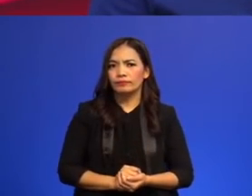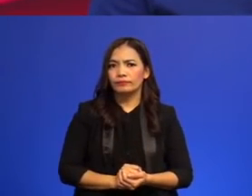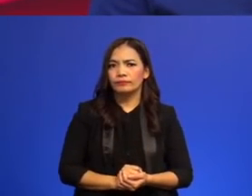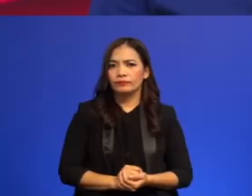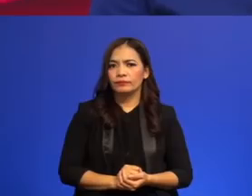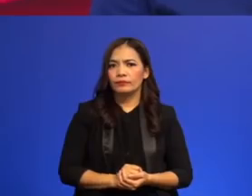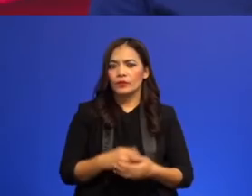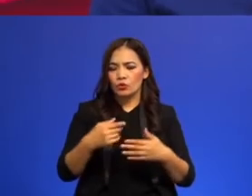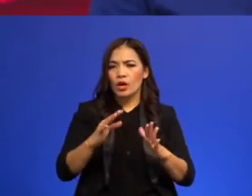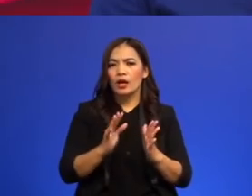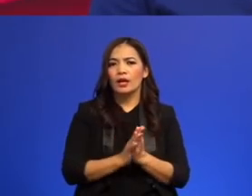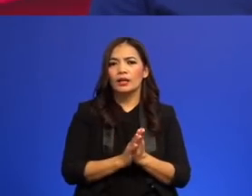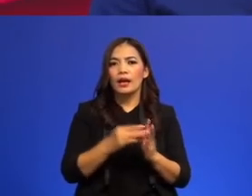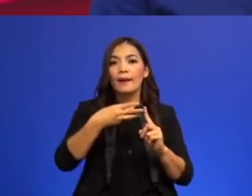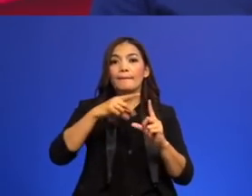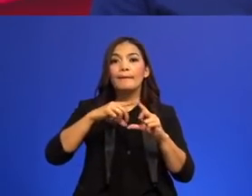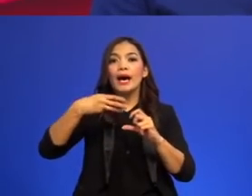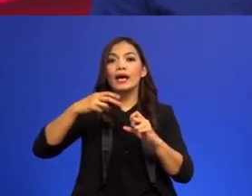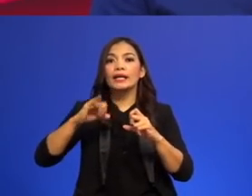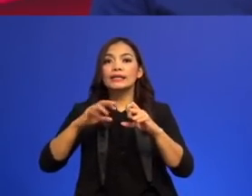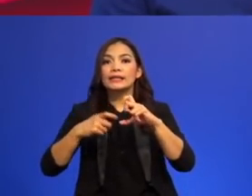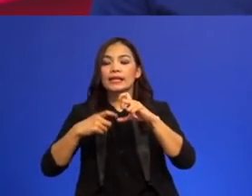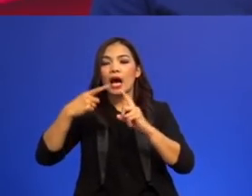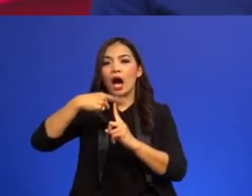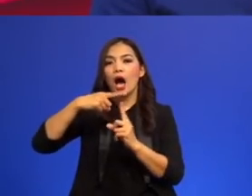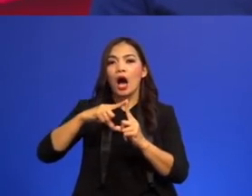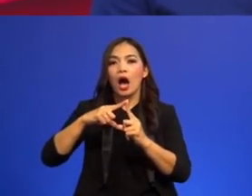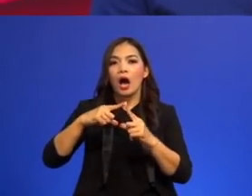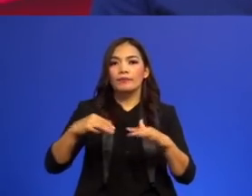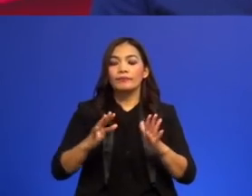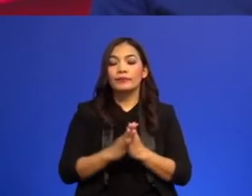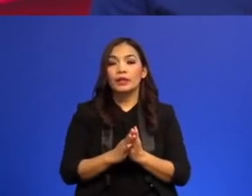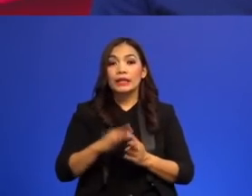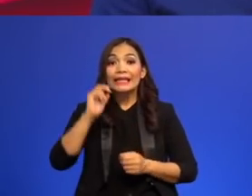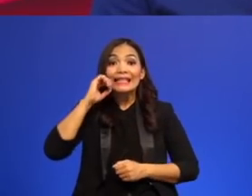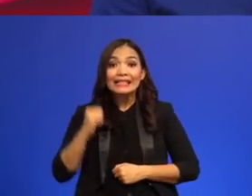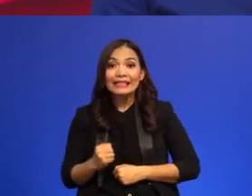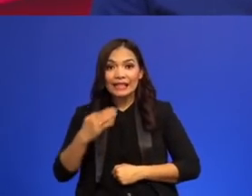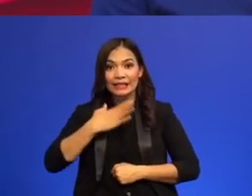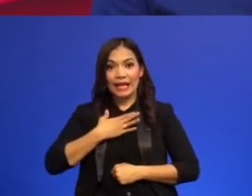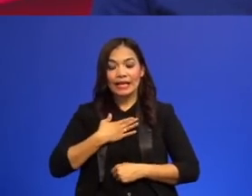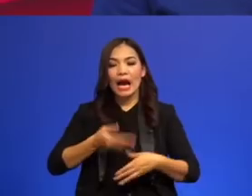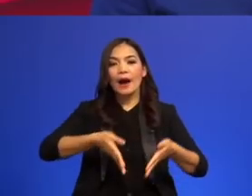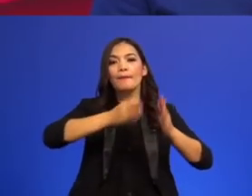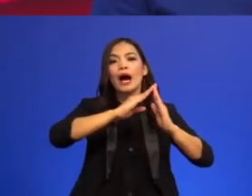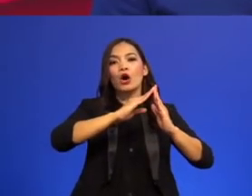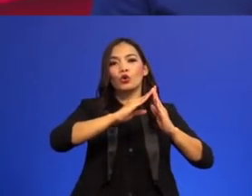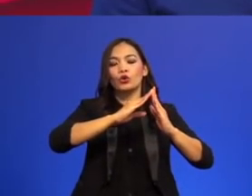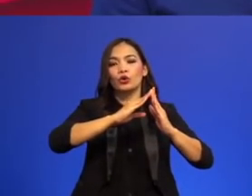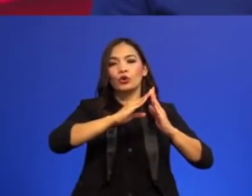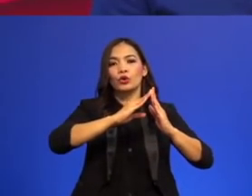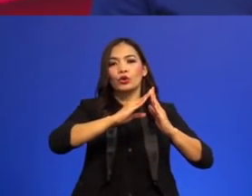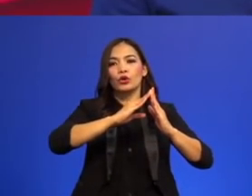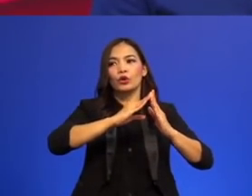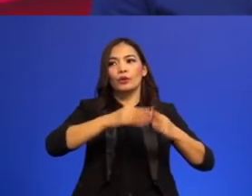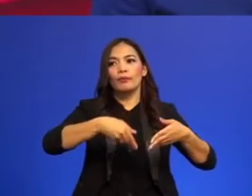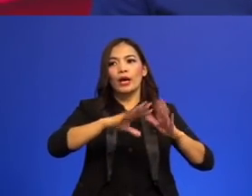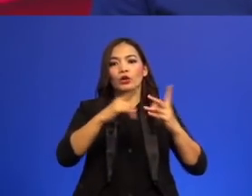Yang barista, istri saya sampai bangun asrama di tempat itu farmnya. Mereka